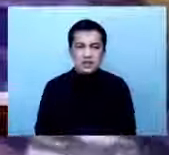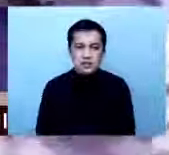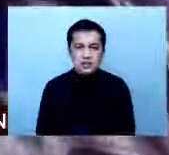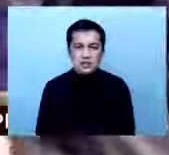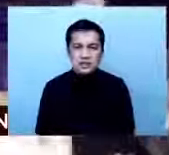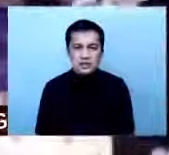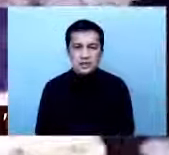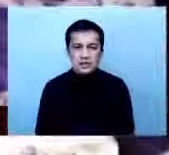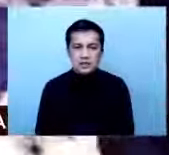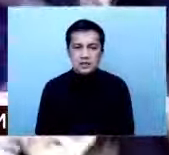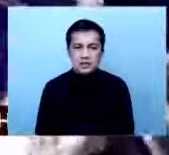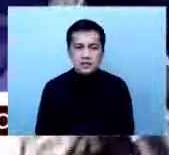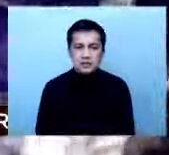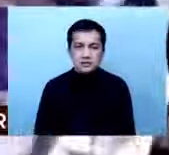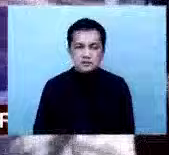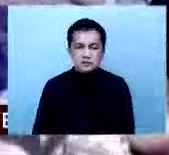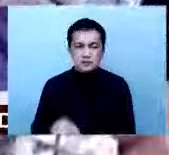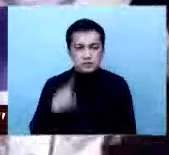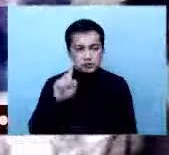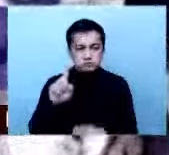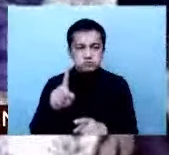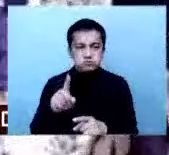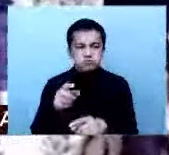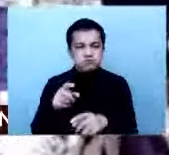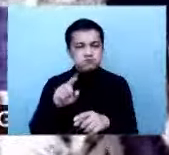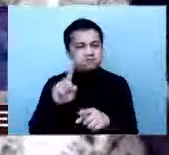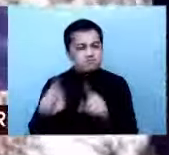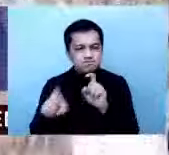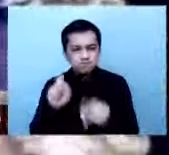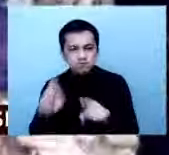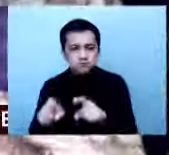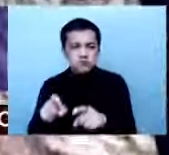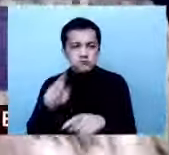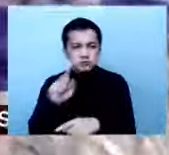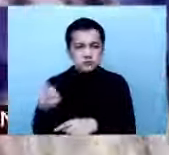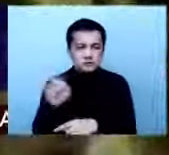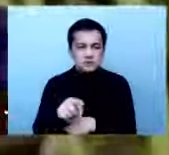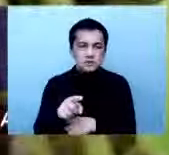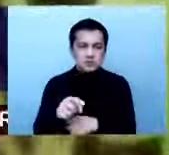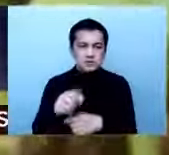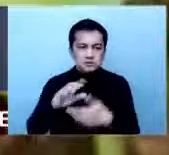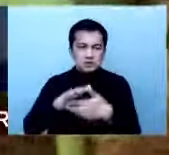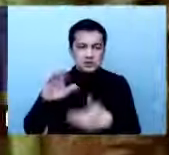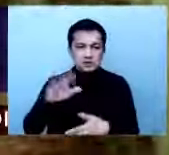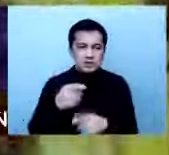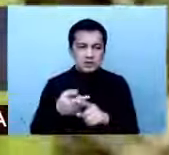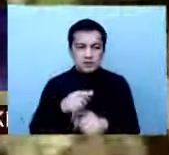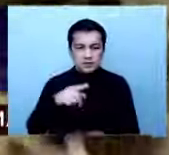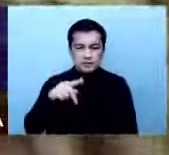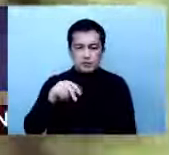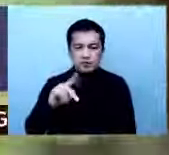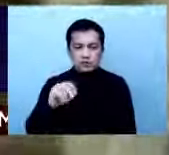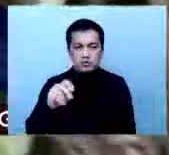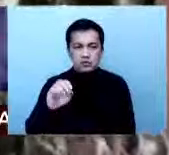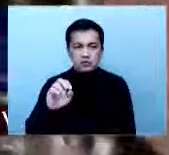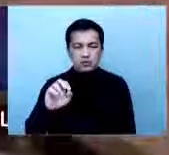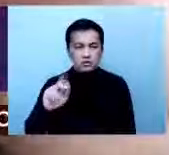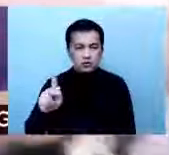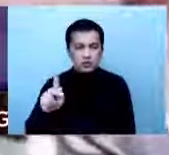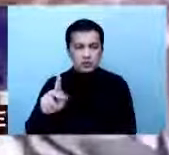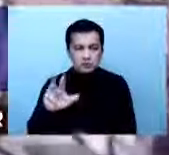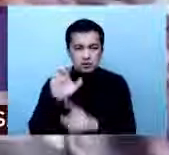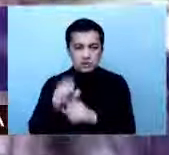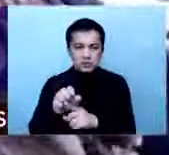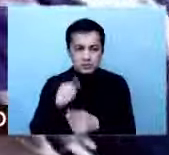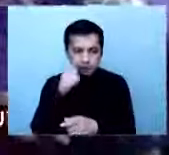Oh binabatikos ngayon ang mga vlogger na ito na Taga polomolok South kotabato matapos nilang dakmain at Kunan ng video ang